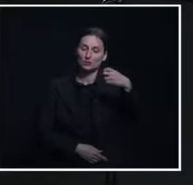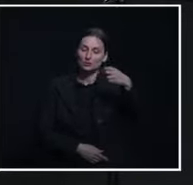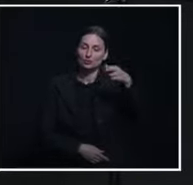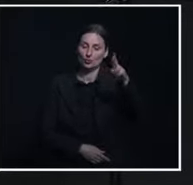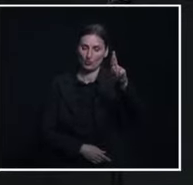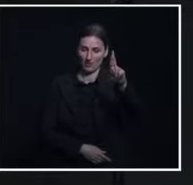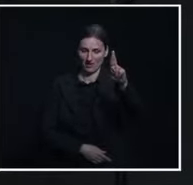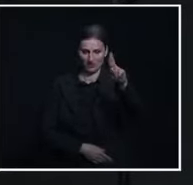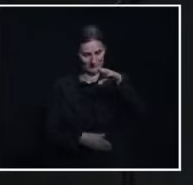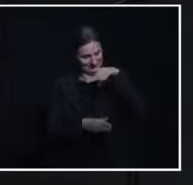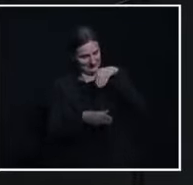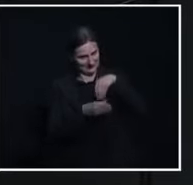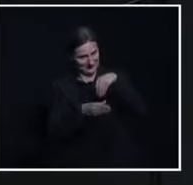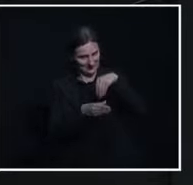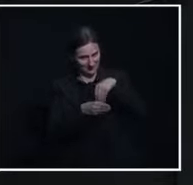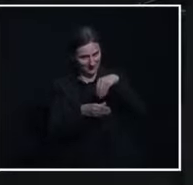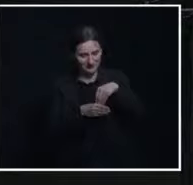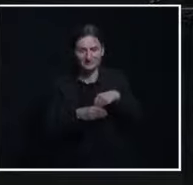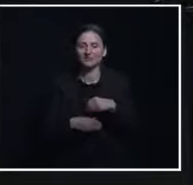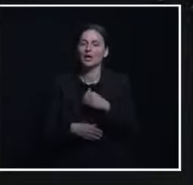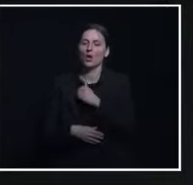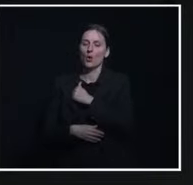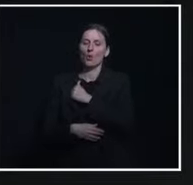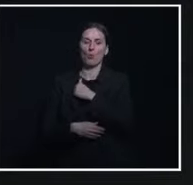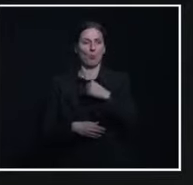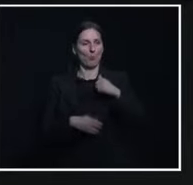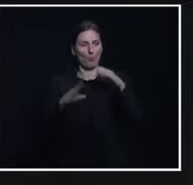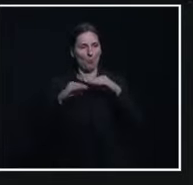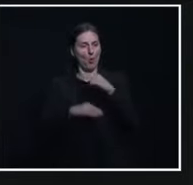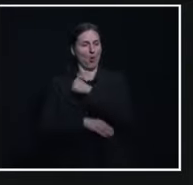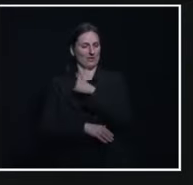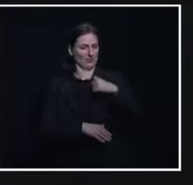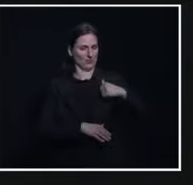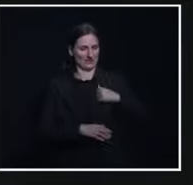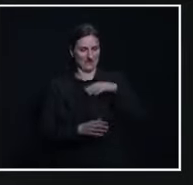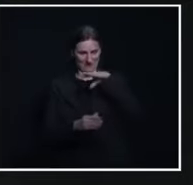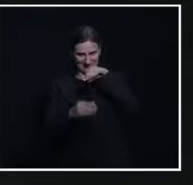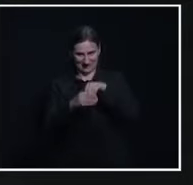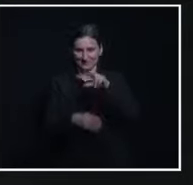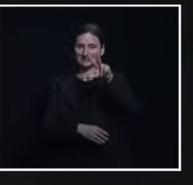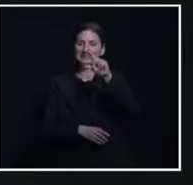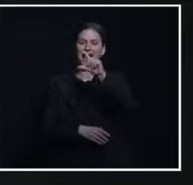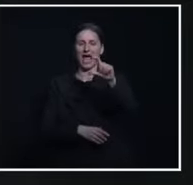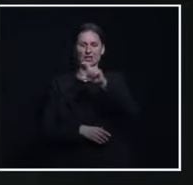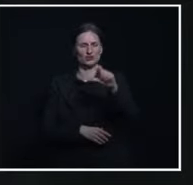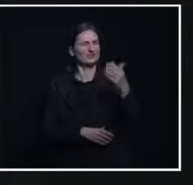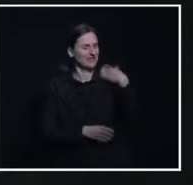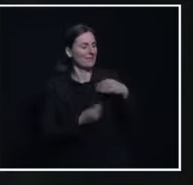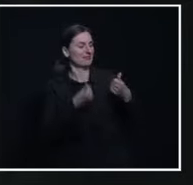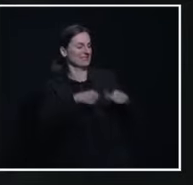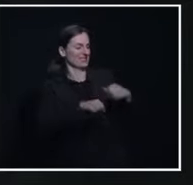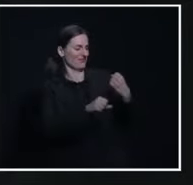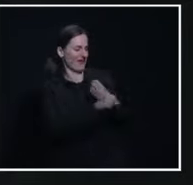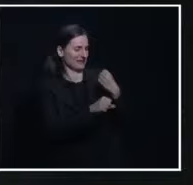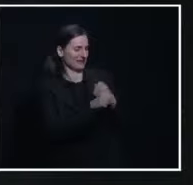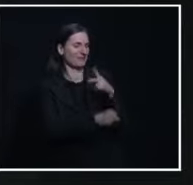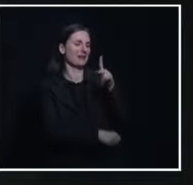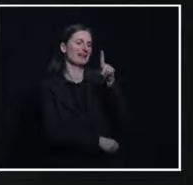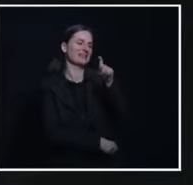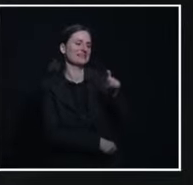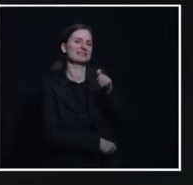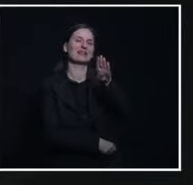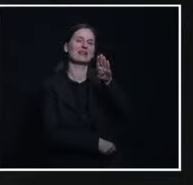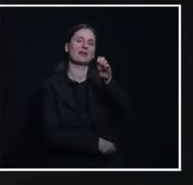Huber, da steckt das Lied Moorsoldaten mit 3 Strophen. Das haben Zwangsarbeiter im Konzentrationslager